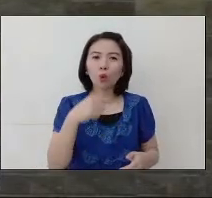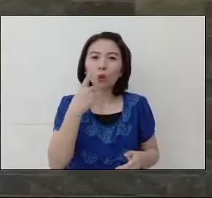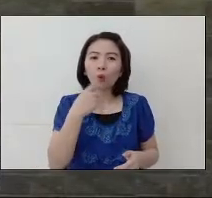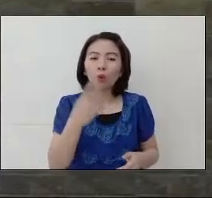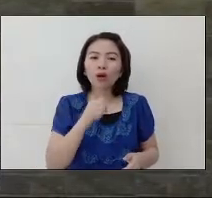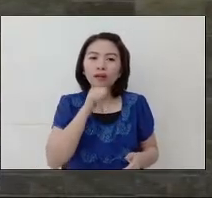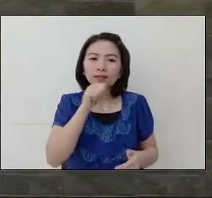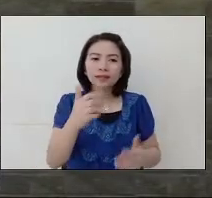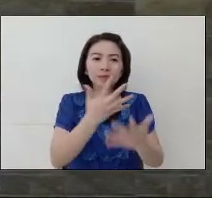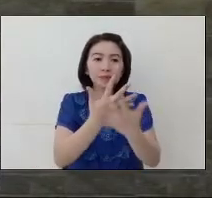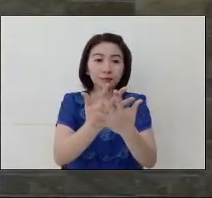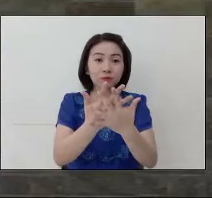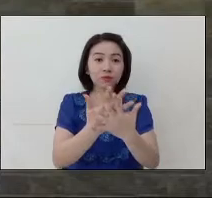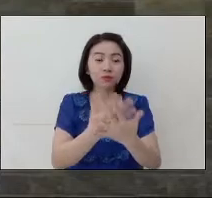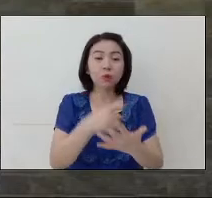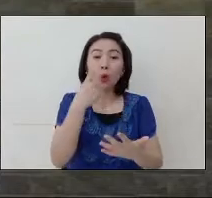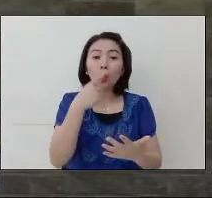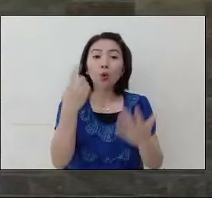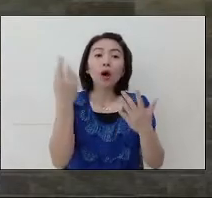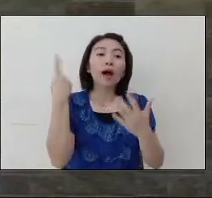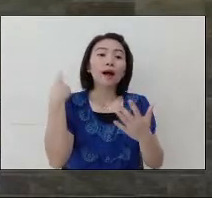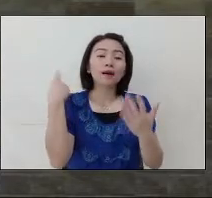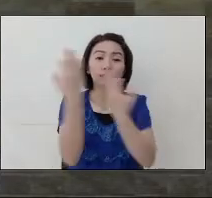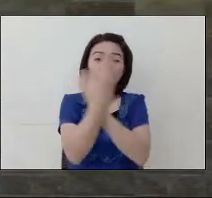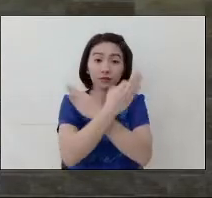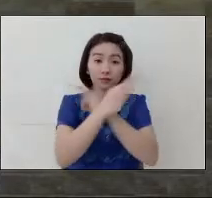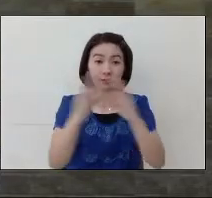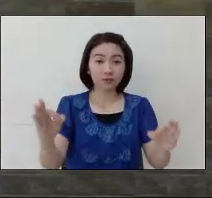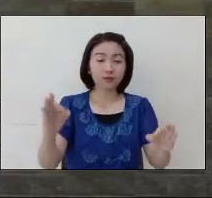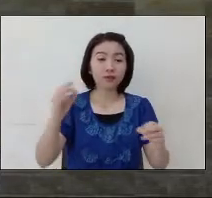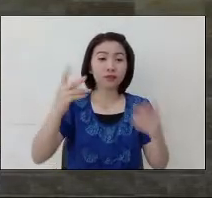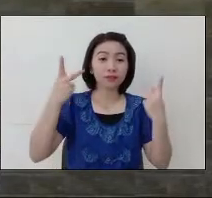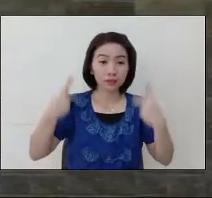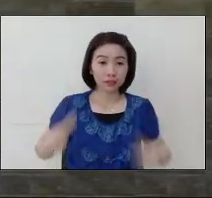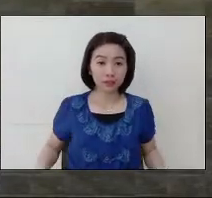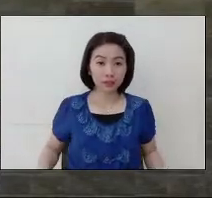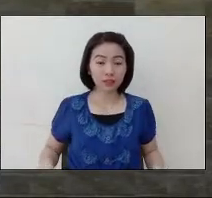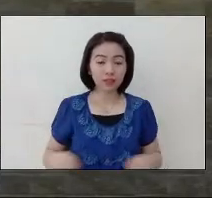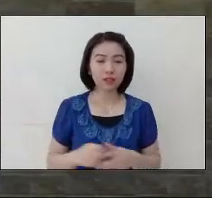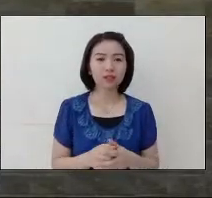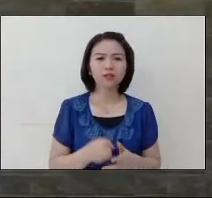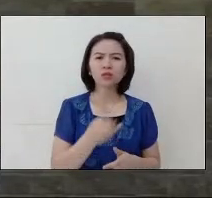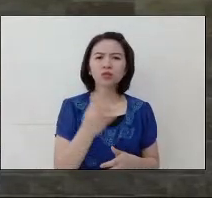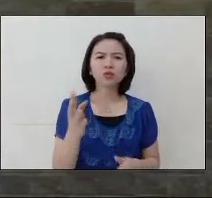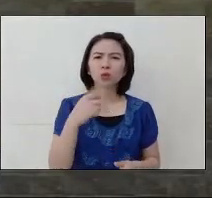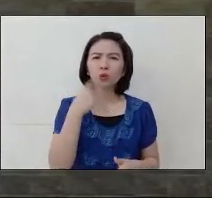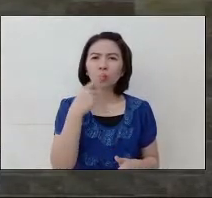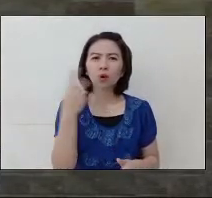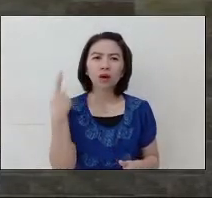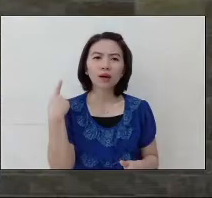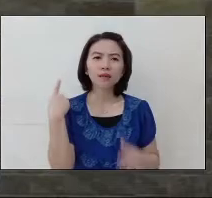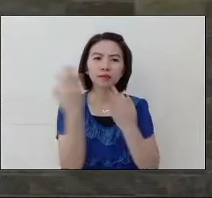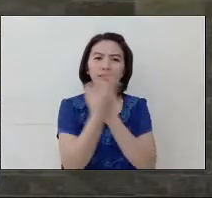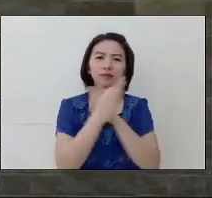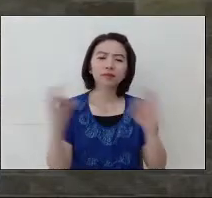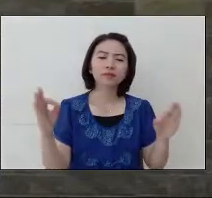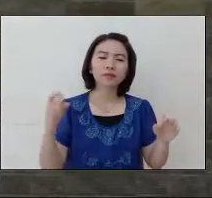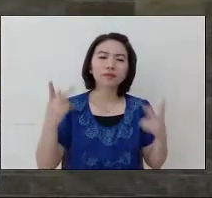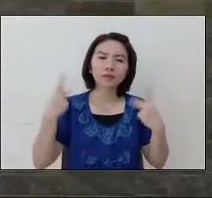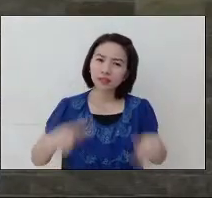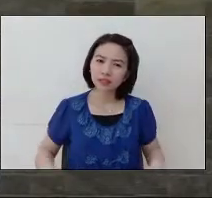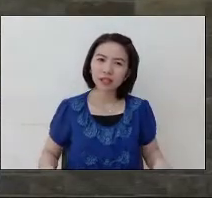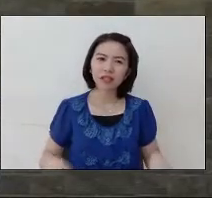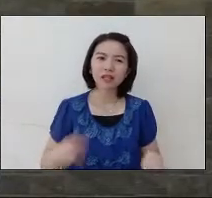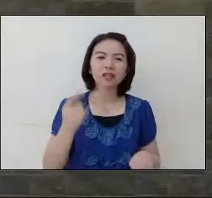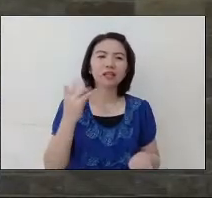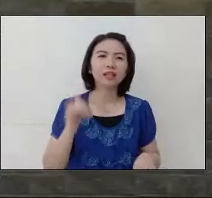have freedom physically. Yung may mga freedom physically, mga kapatid, ay meron pa si Paul na kakayanan na sila